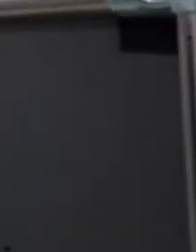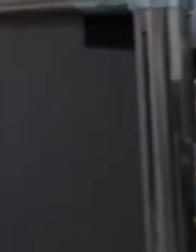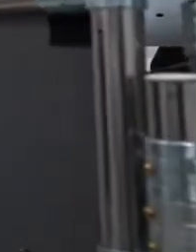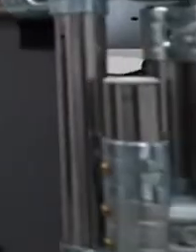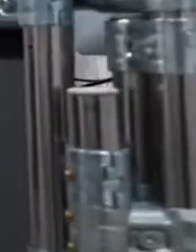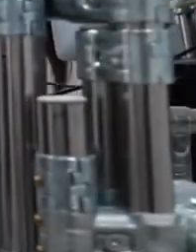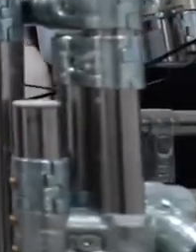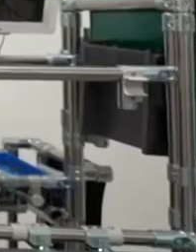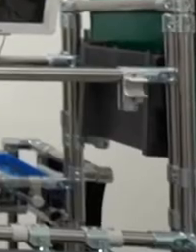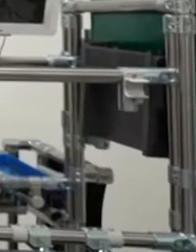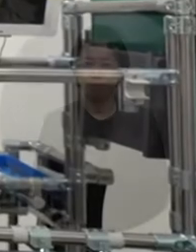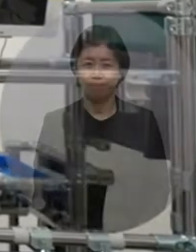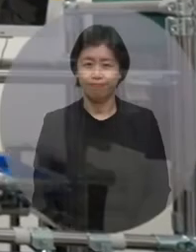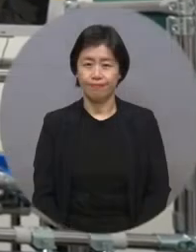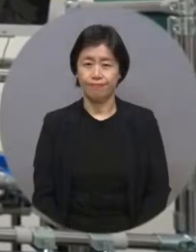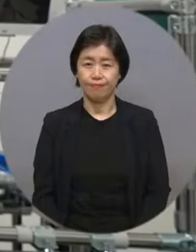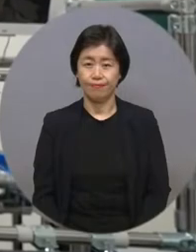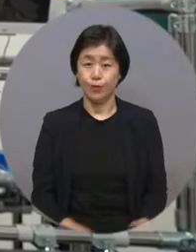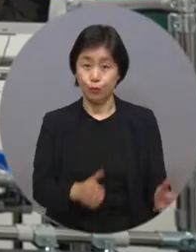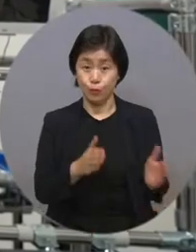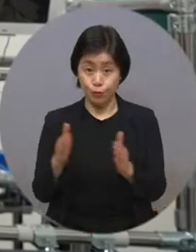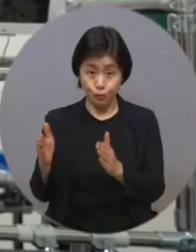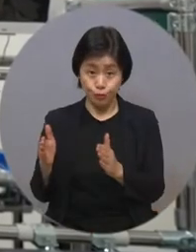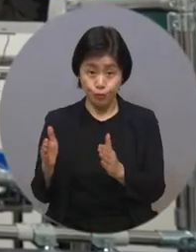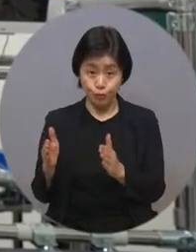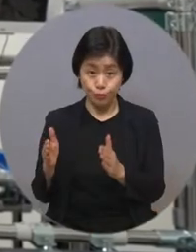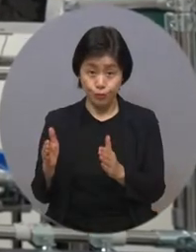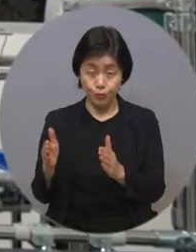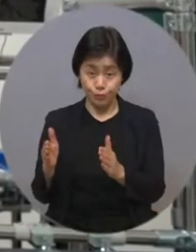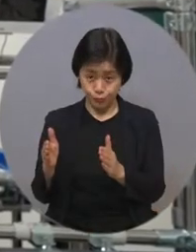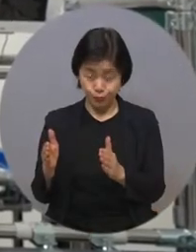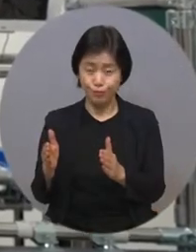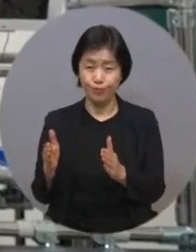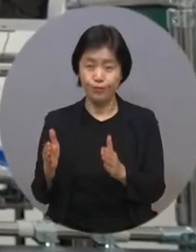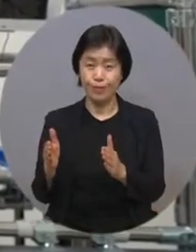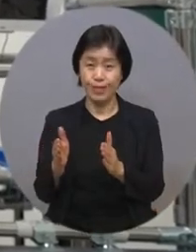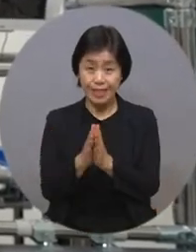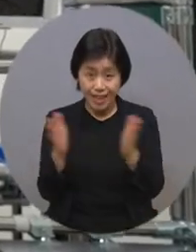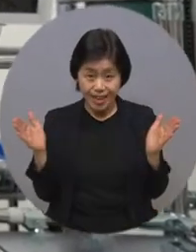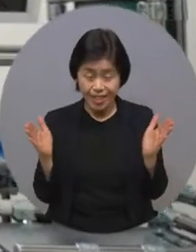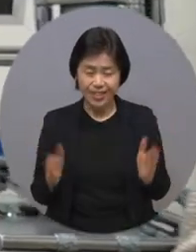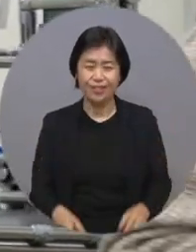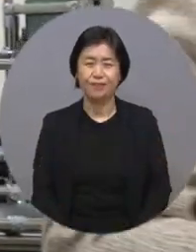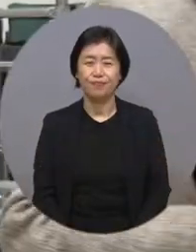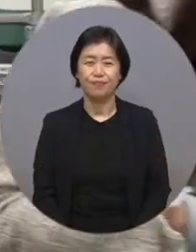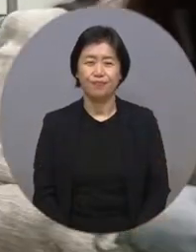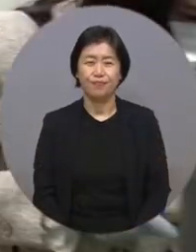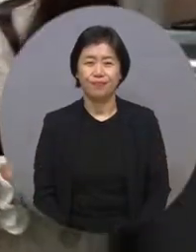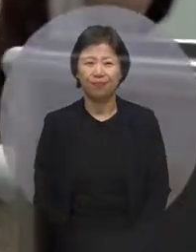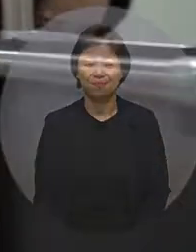시작! 불타오르네. 준비 되셨으면 시작할게요. 준비 시작!